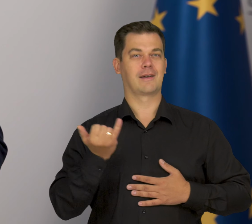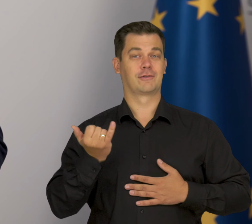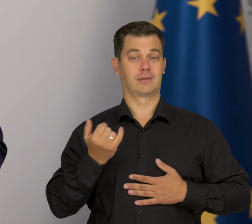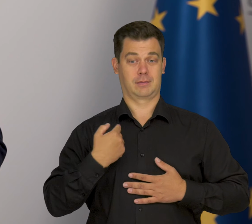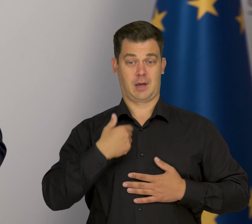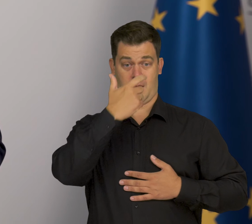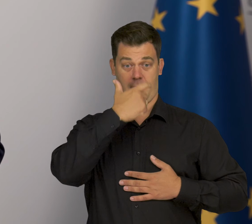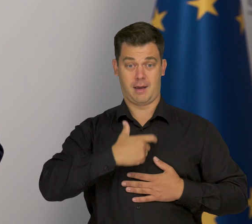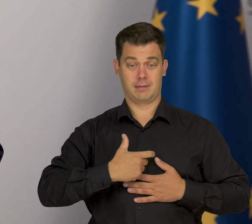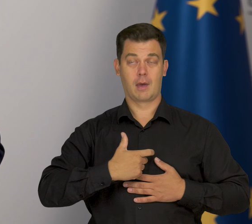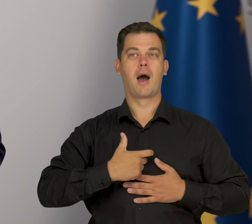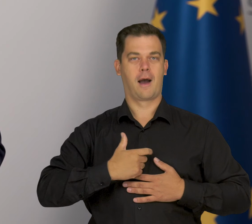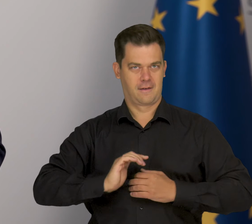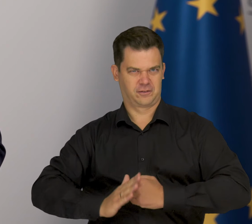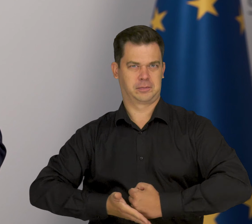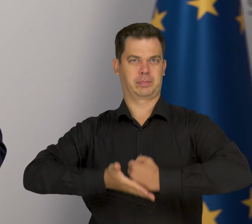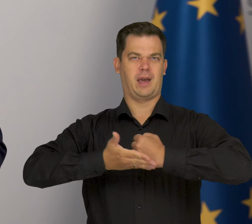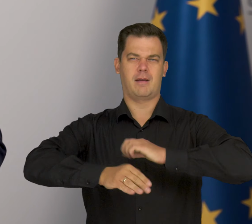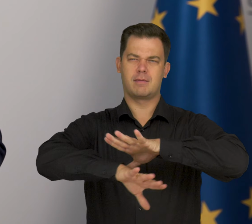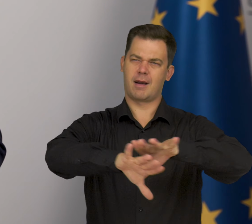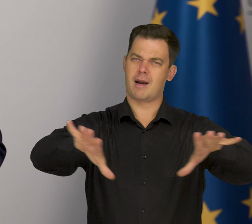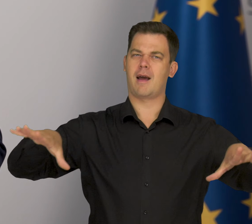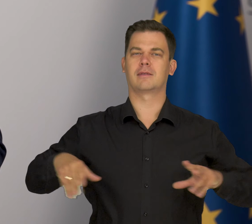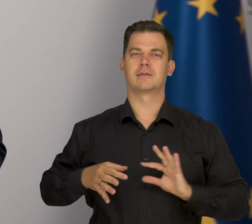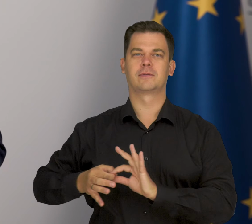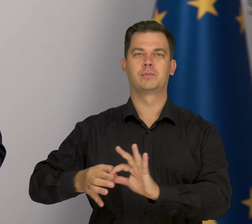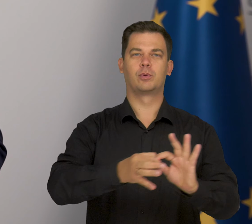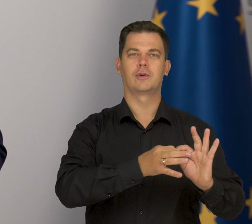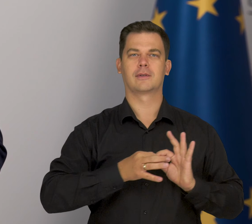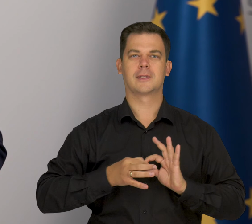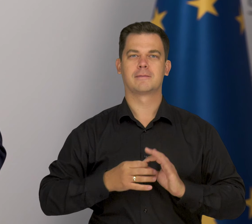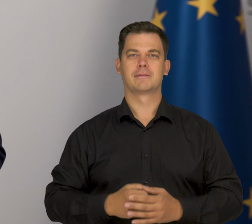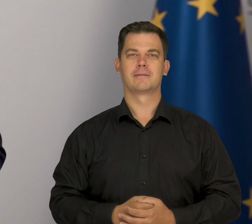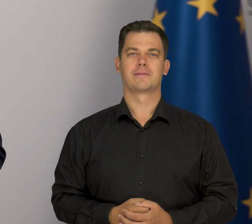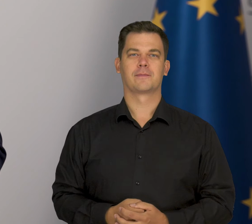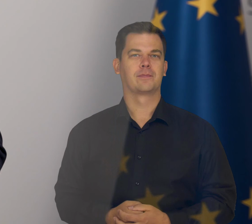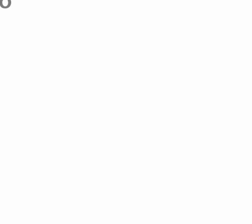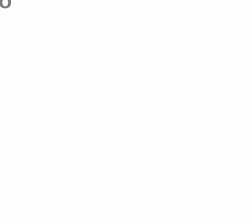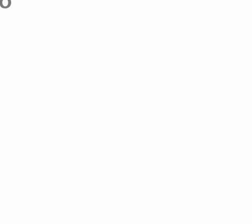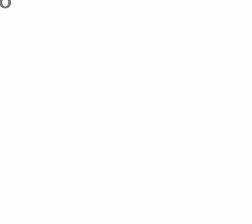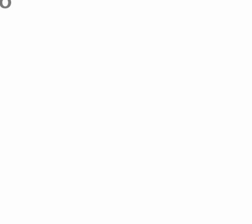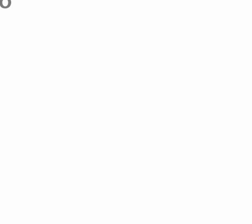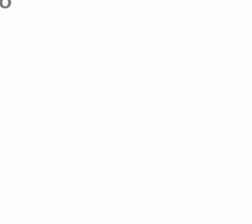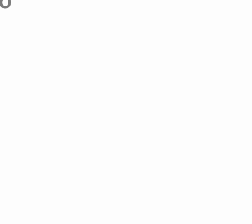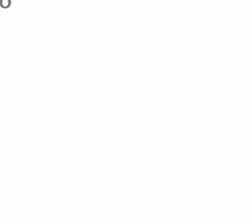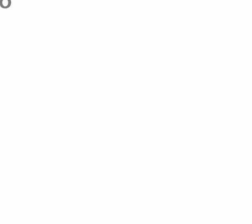poczucia, że za każdym z nas stoi wielka wspólnota.